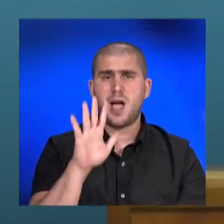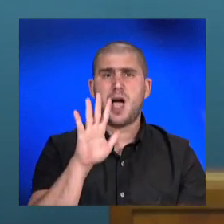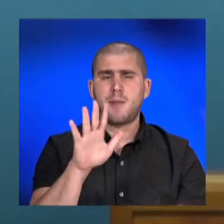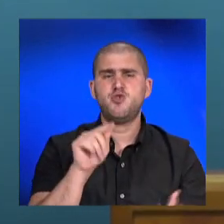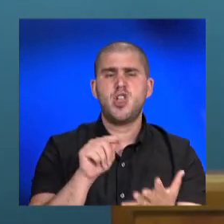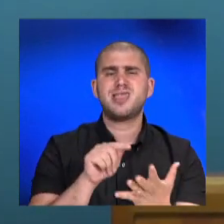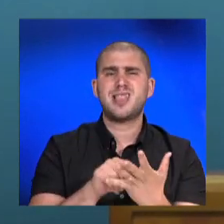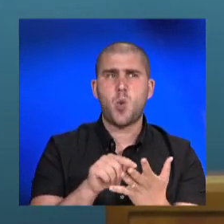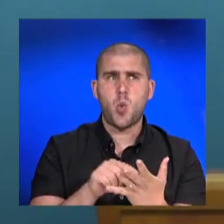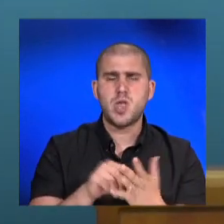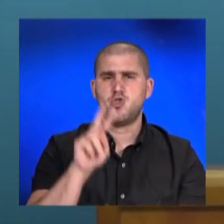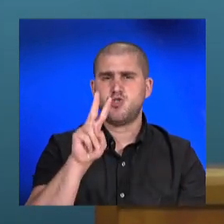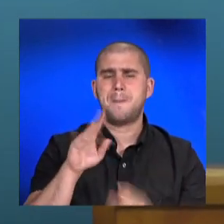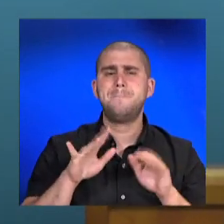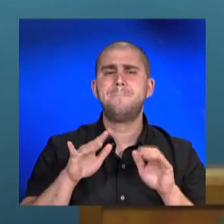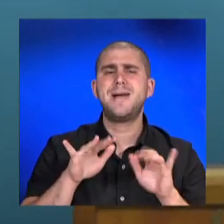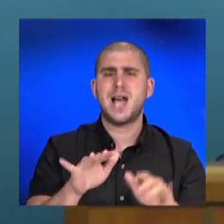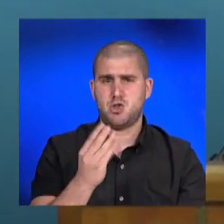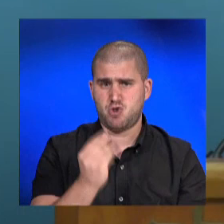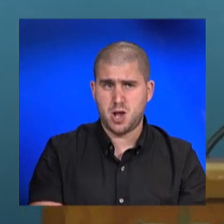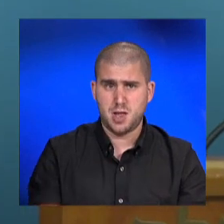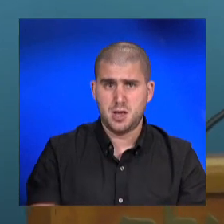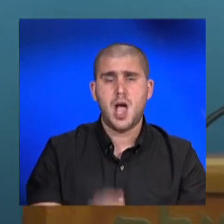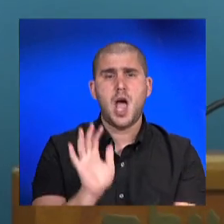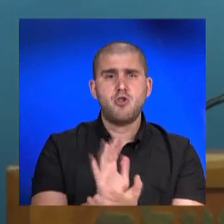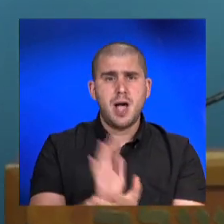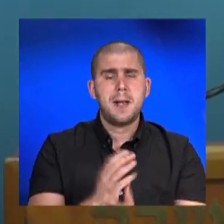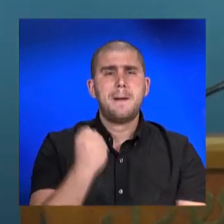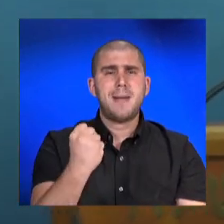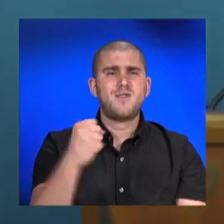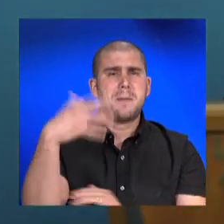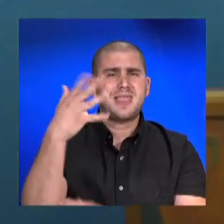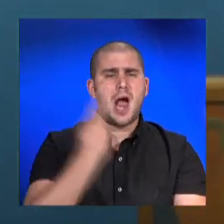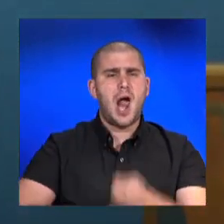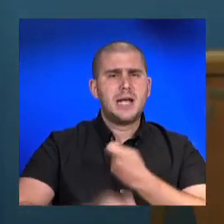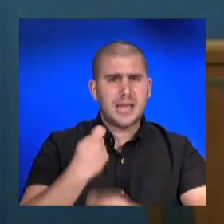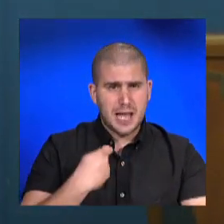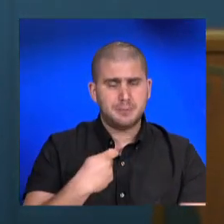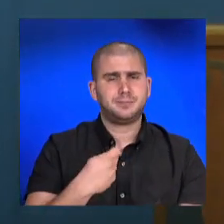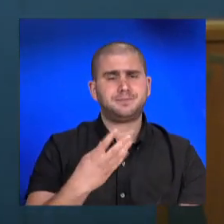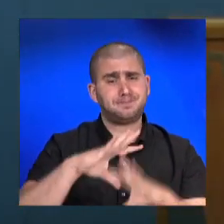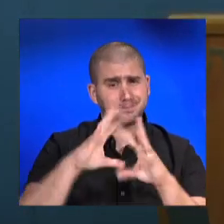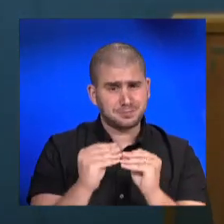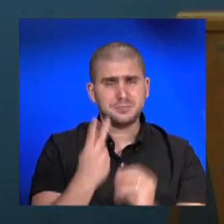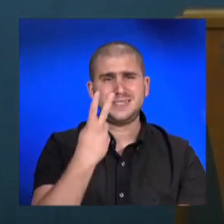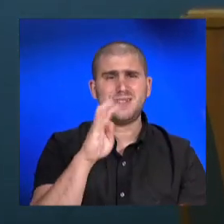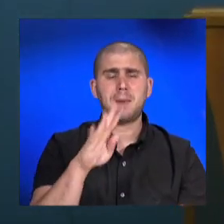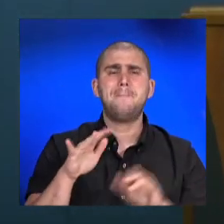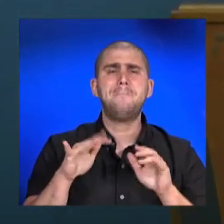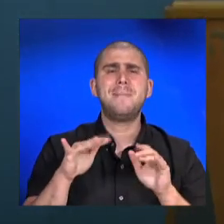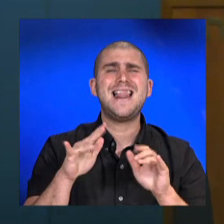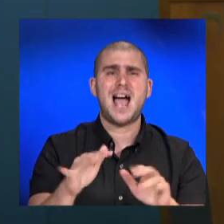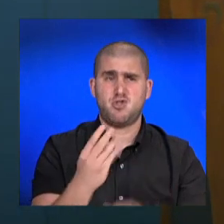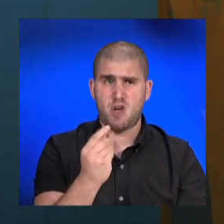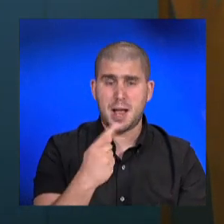5.2 מיליארד שקל, אשראי בערבות מדינה לעסקים בסך של 24 מיליארד שקל, פטור לעסקים